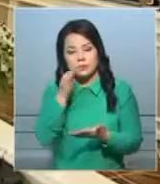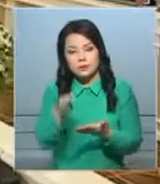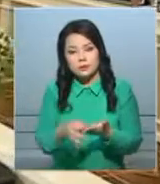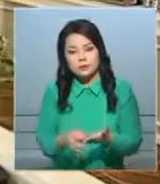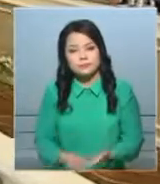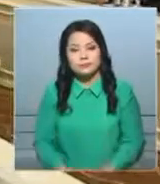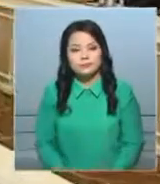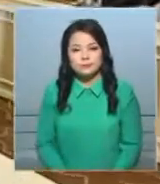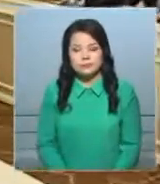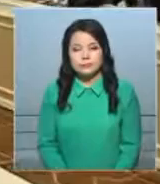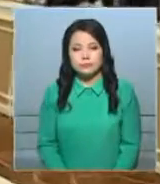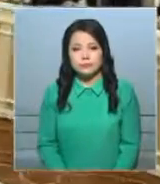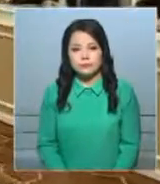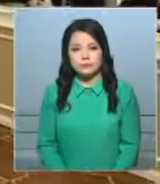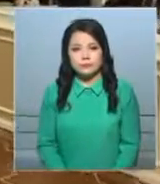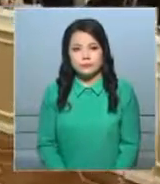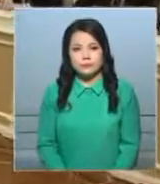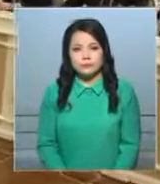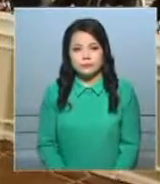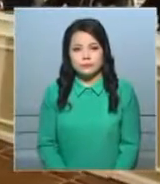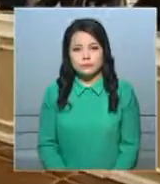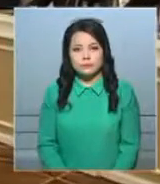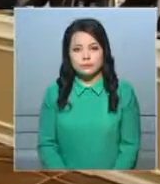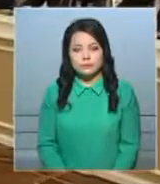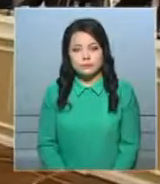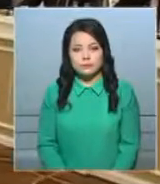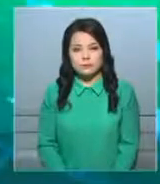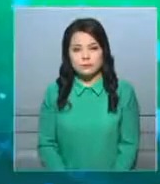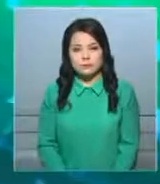Двойнев, Александр Шурмалев, 24 KZ, Минск.